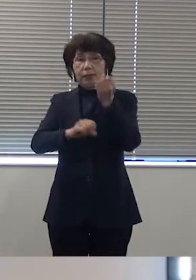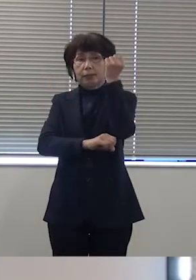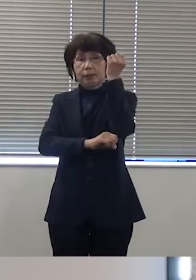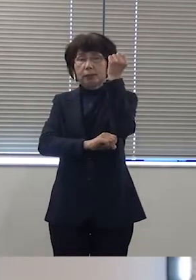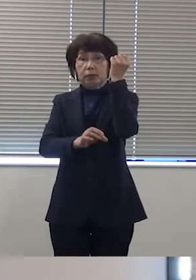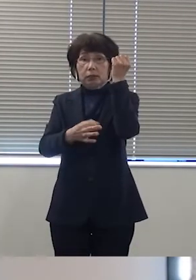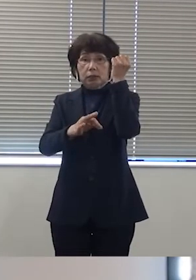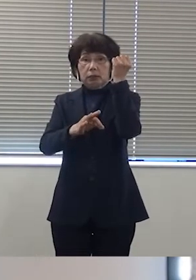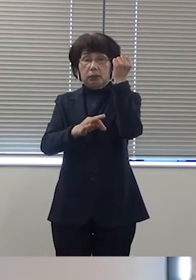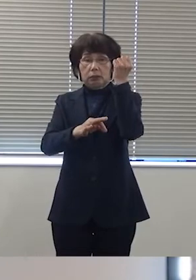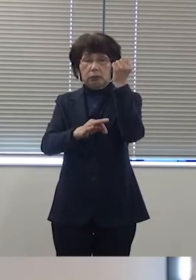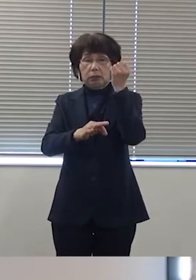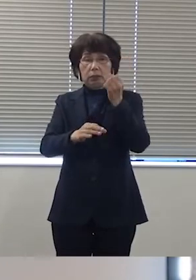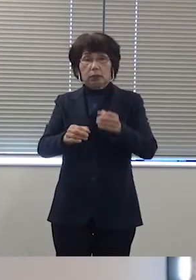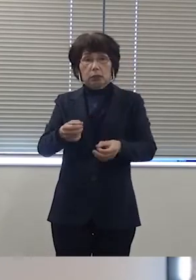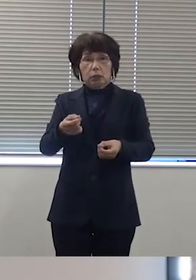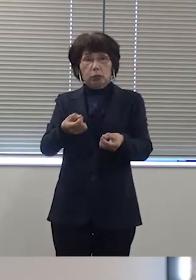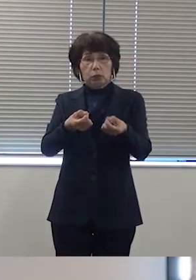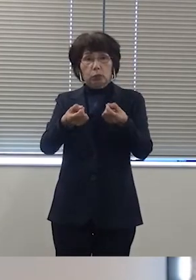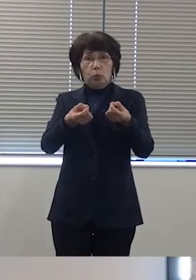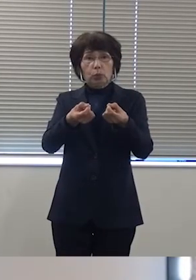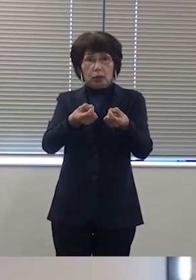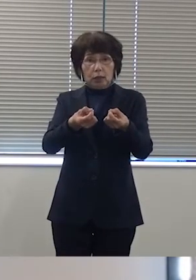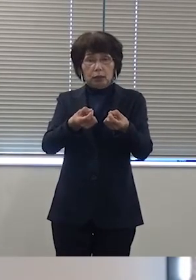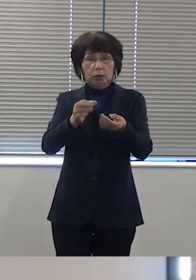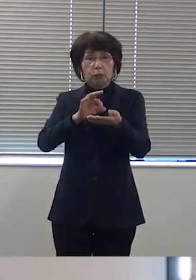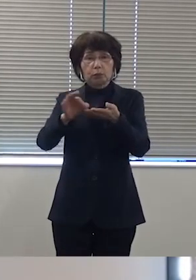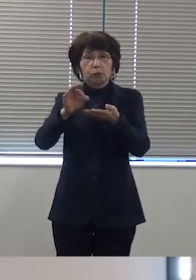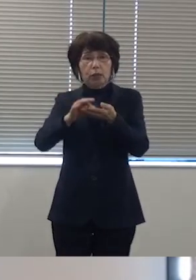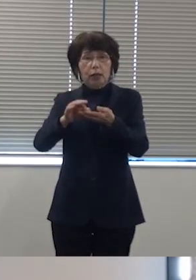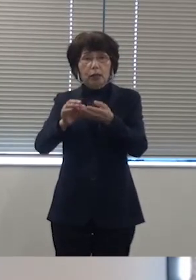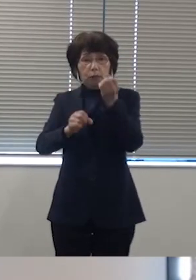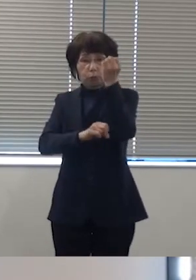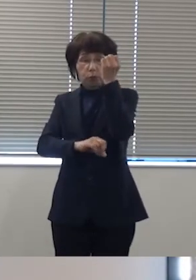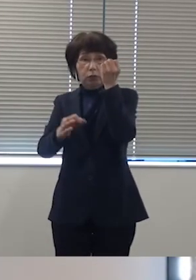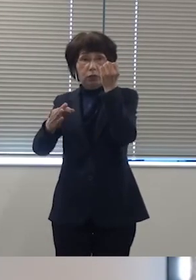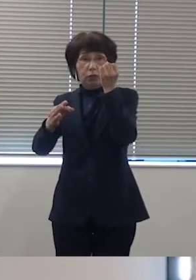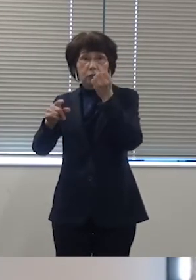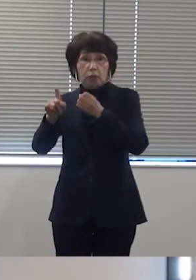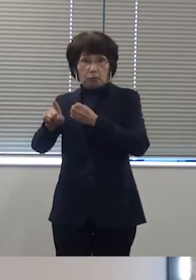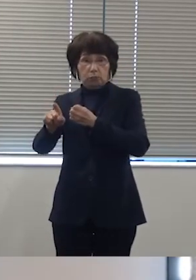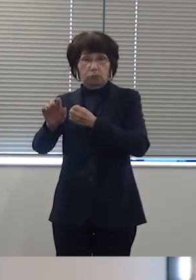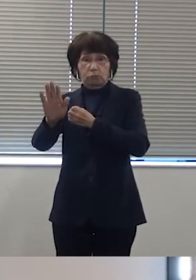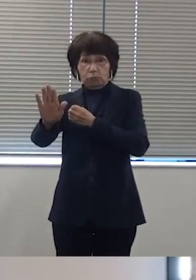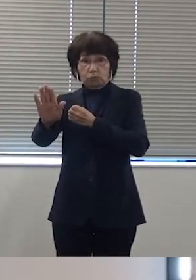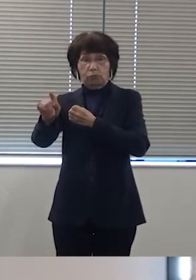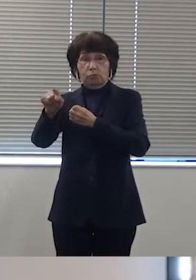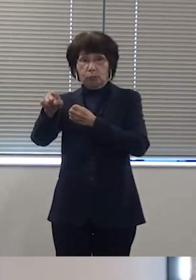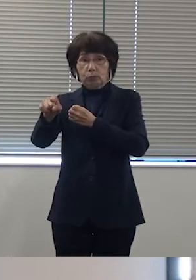が36億円、財政調整基金に限定すると25億円になります。